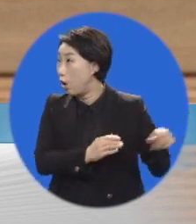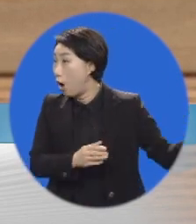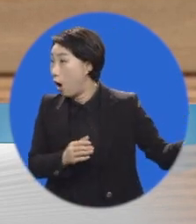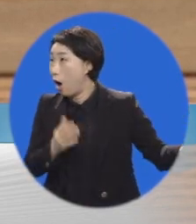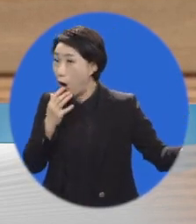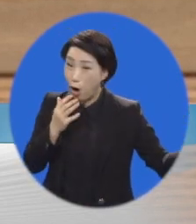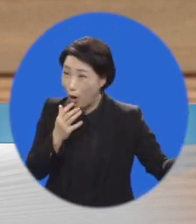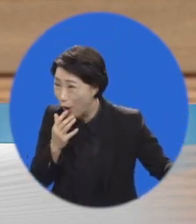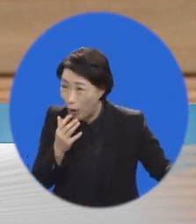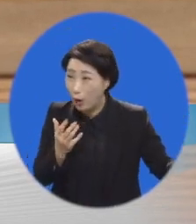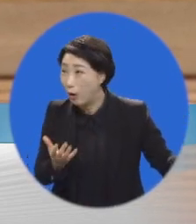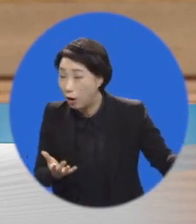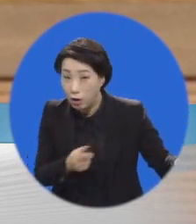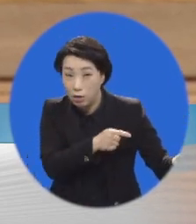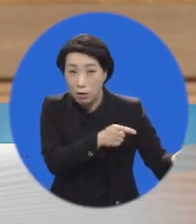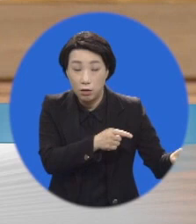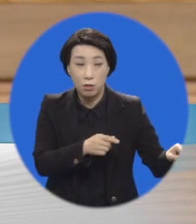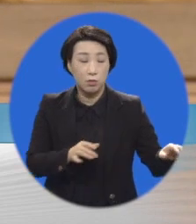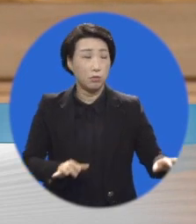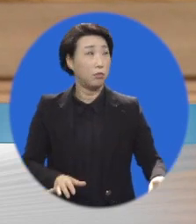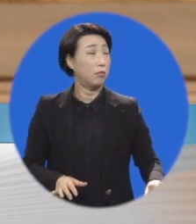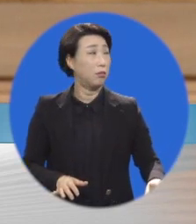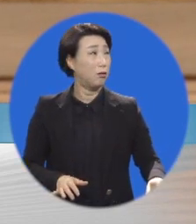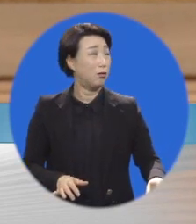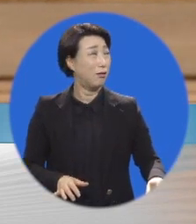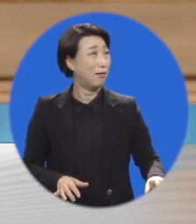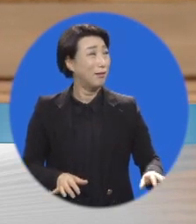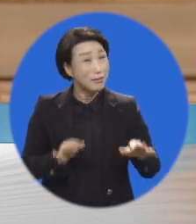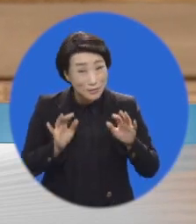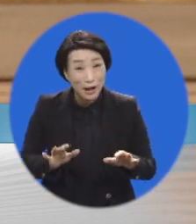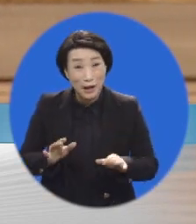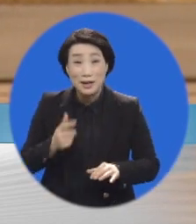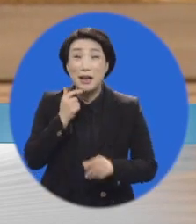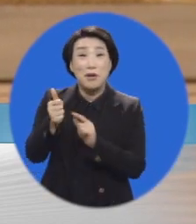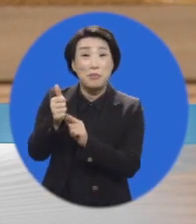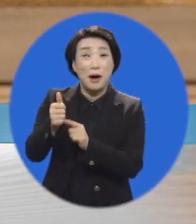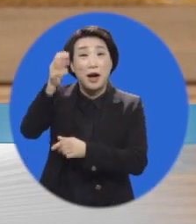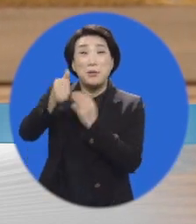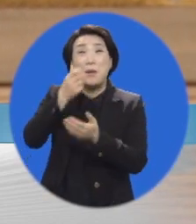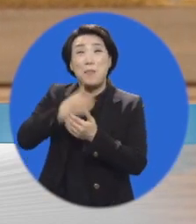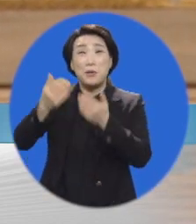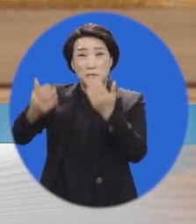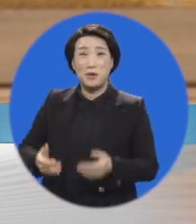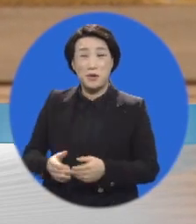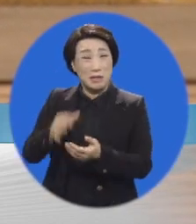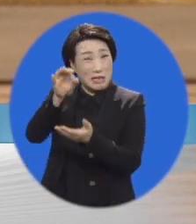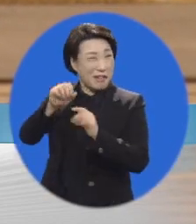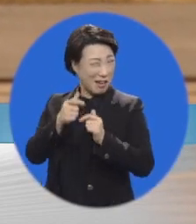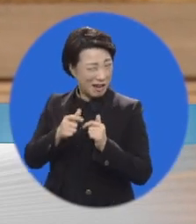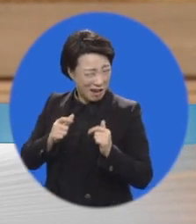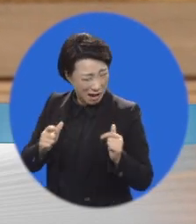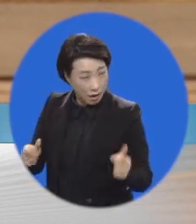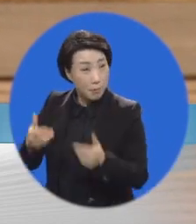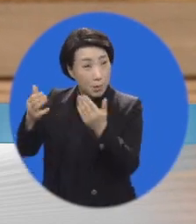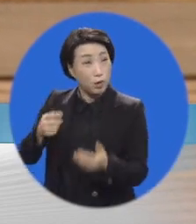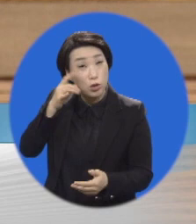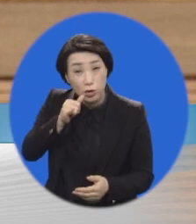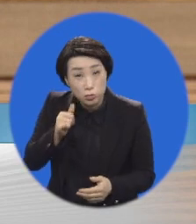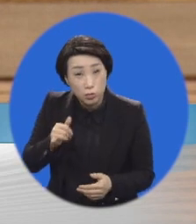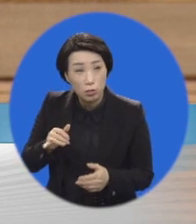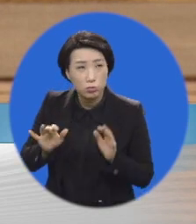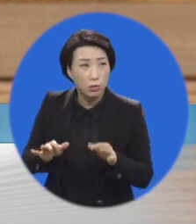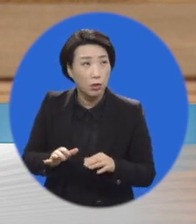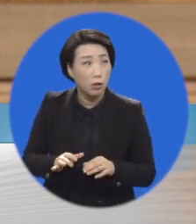다가오고 있습니다. 자기는 지금 하나님이 주신 축복을 다 받았다고 생각했는데